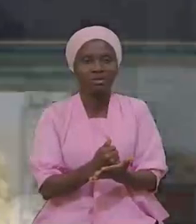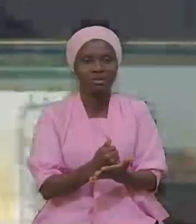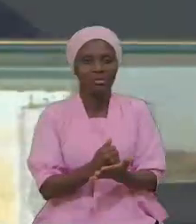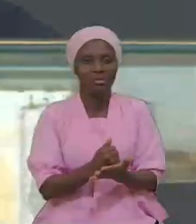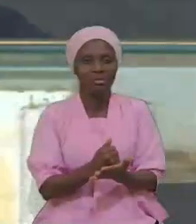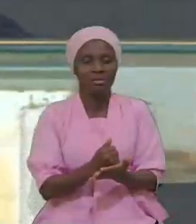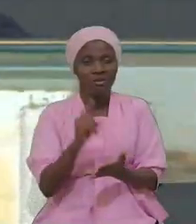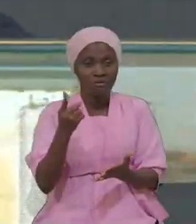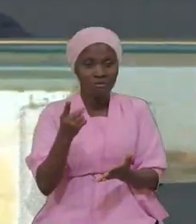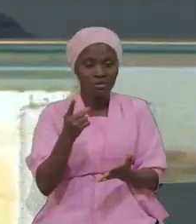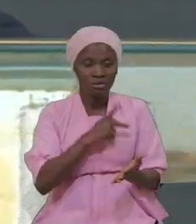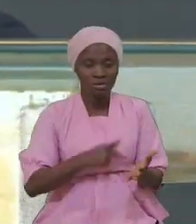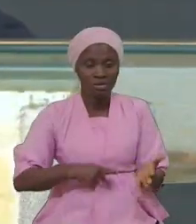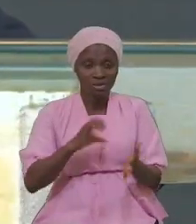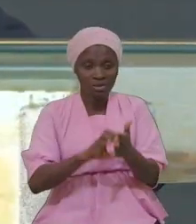1er roi 17, par la foi,